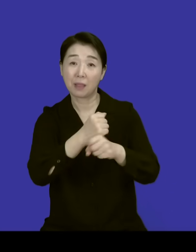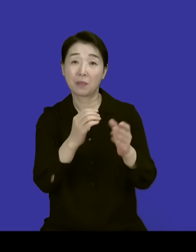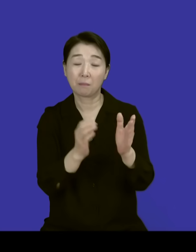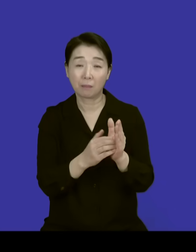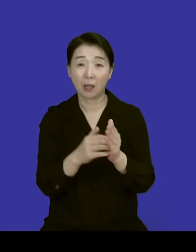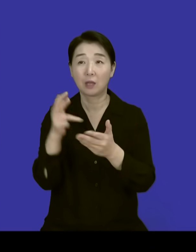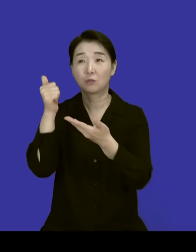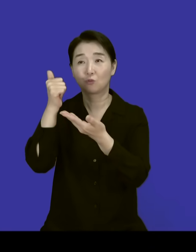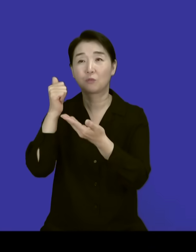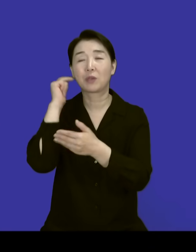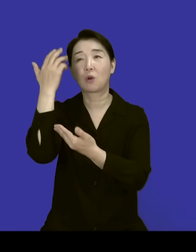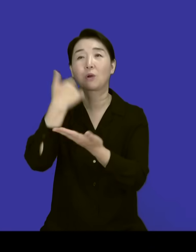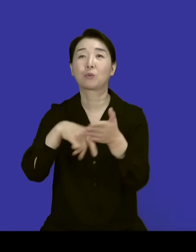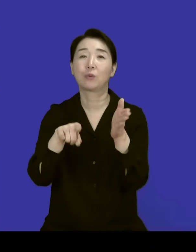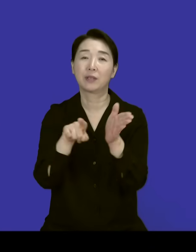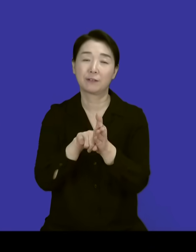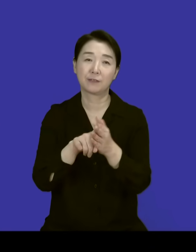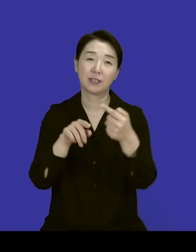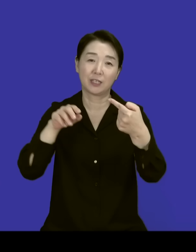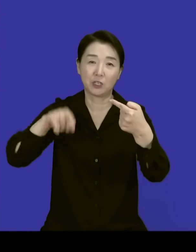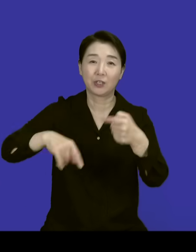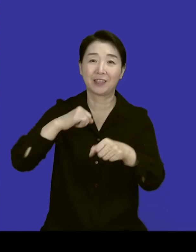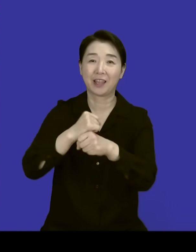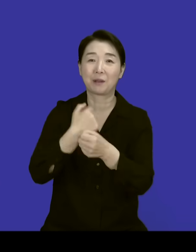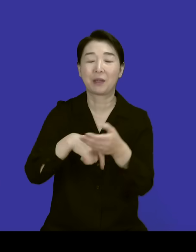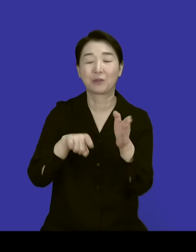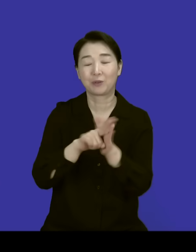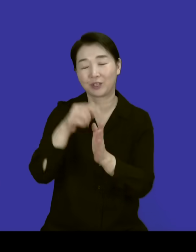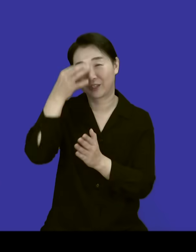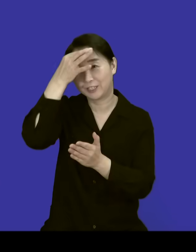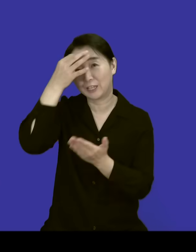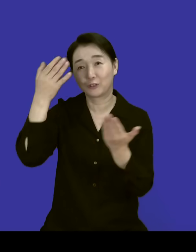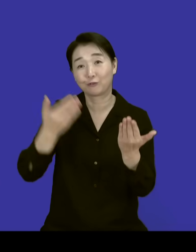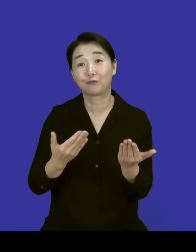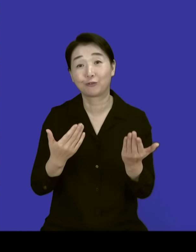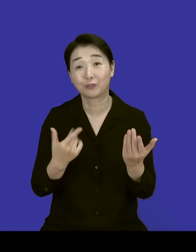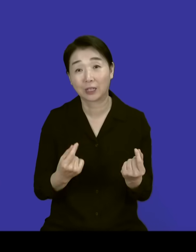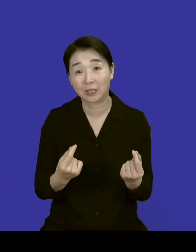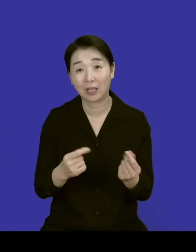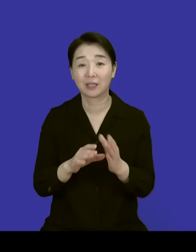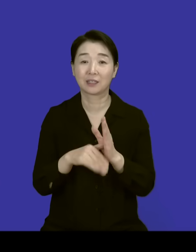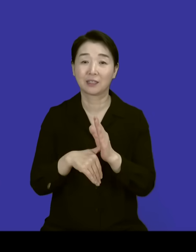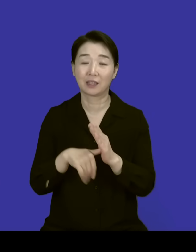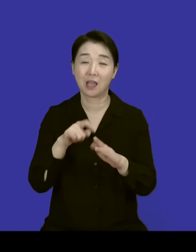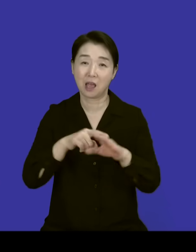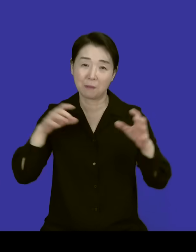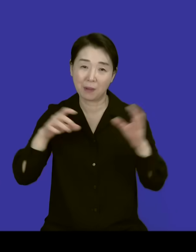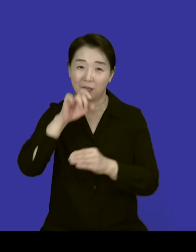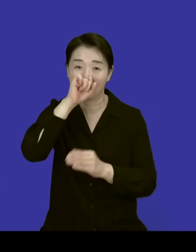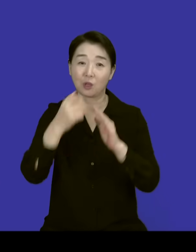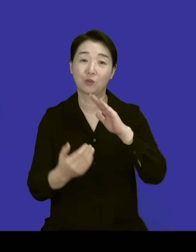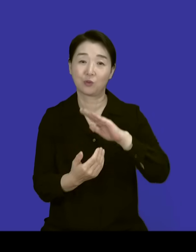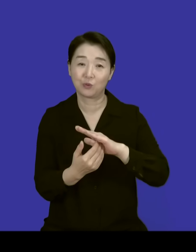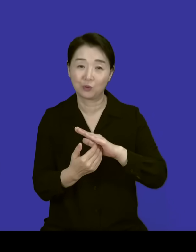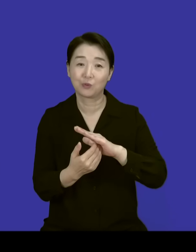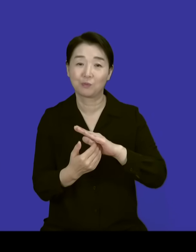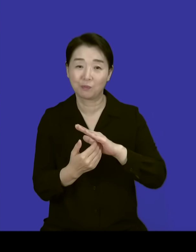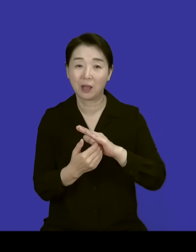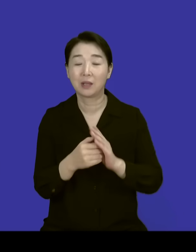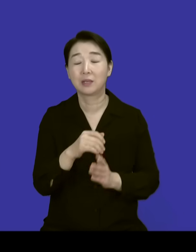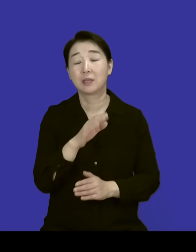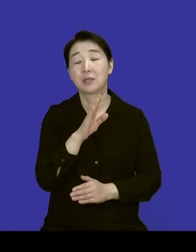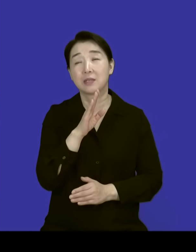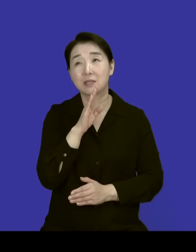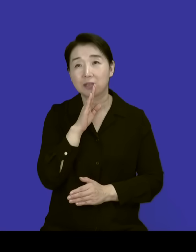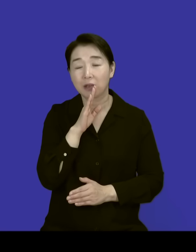세계 1등 국가 만들라고 하나님께서 네. 우리에게 이런 재능을 주신 것이 아닐까 하는 생각이 듭니다. 네. 그럴 때 우리 모두 합력하여 선을 이루는 네. 그런 정말